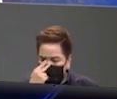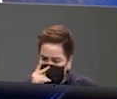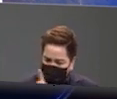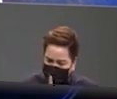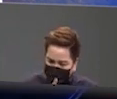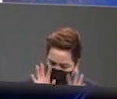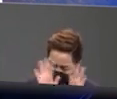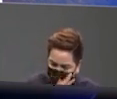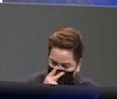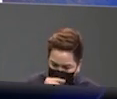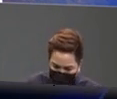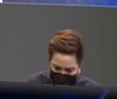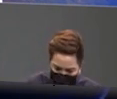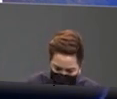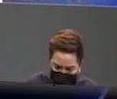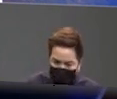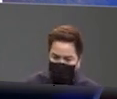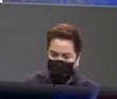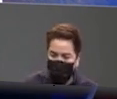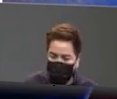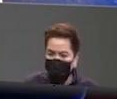วันที่ 14สิงหาคม